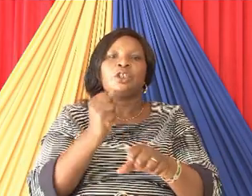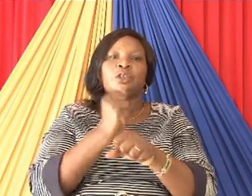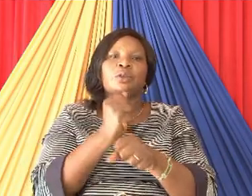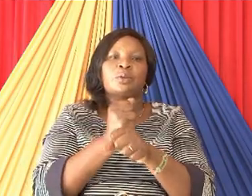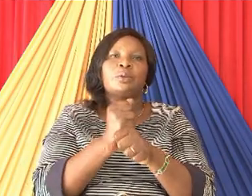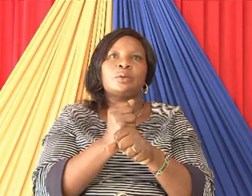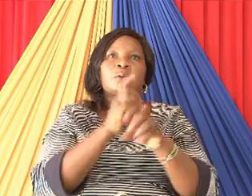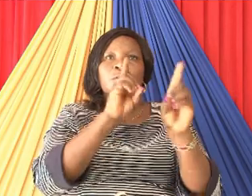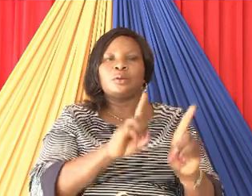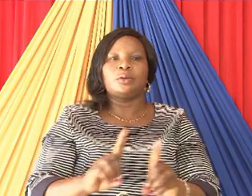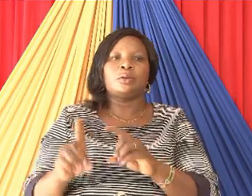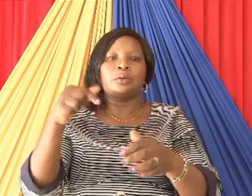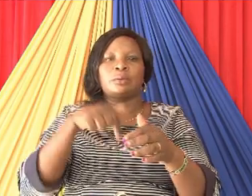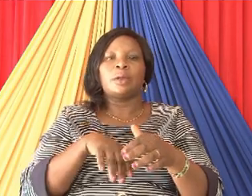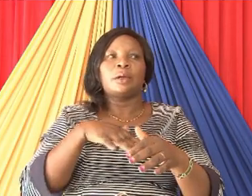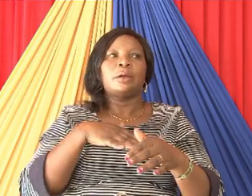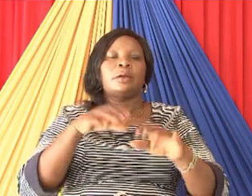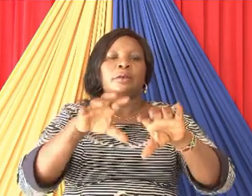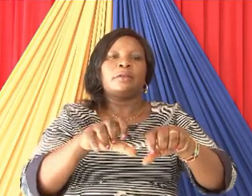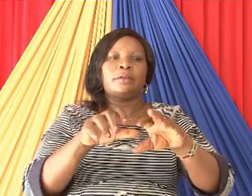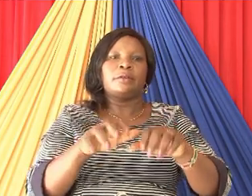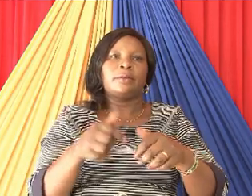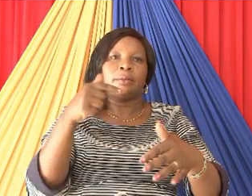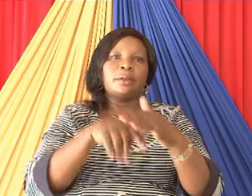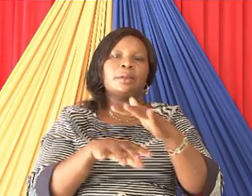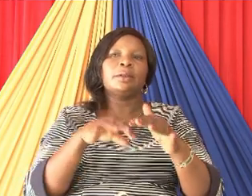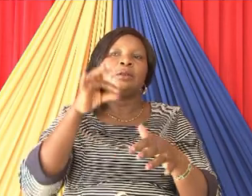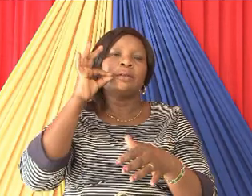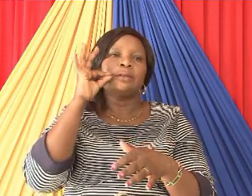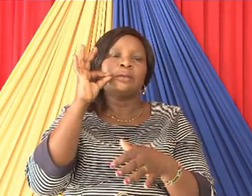kutendeka ndani ya shamba langu la mzabibu